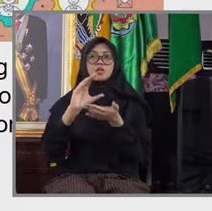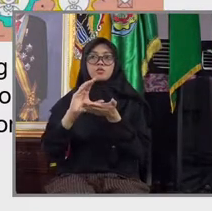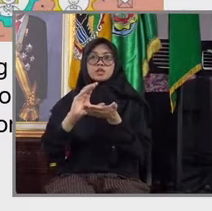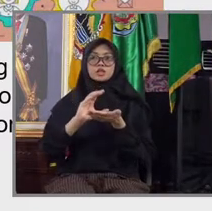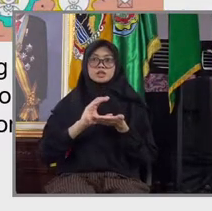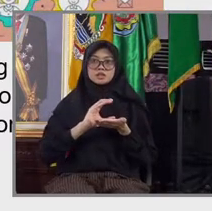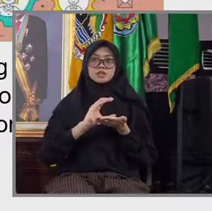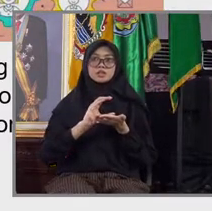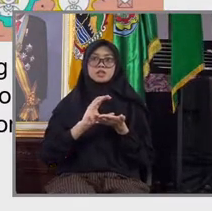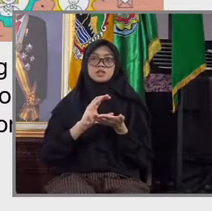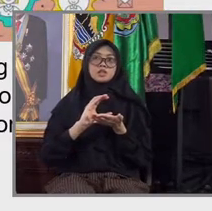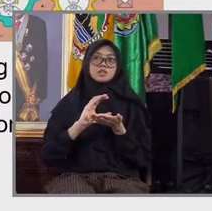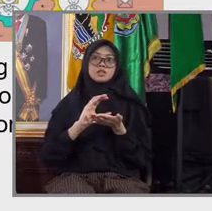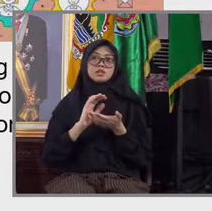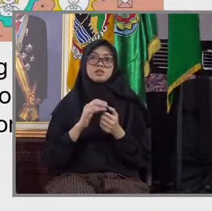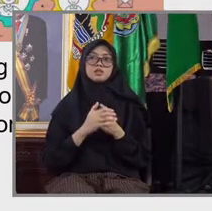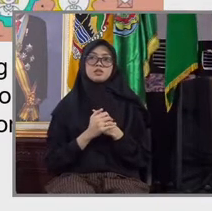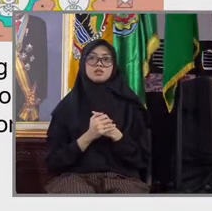padat karya.